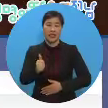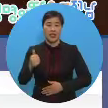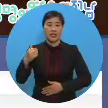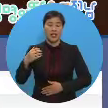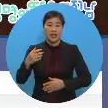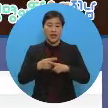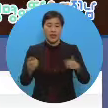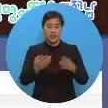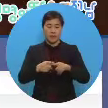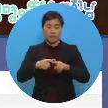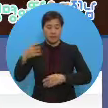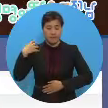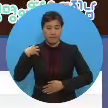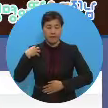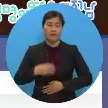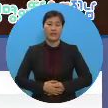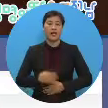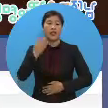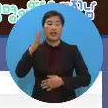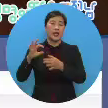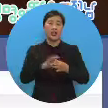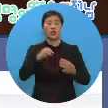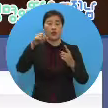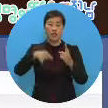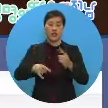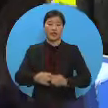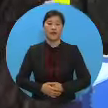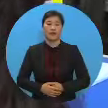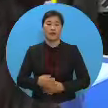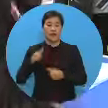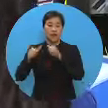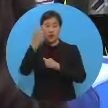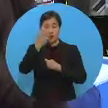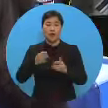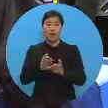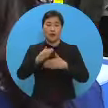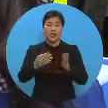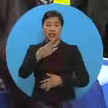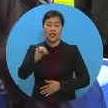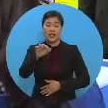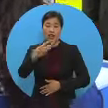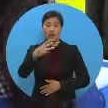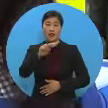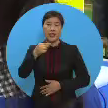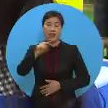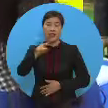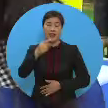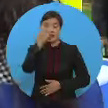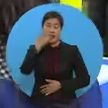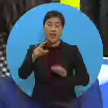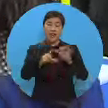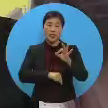한 직무수행평가에서 넉 달째 1위를 차지했습니다. 여론조사 전문기관인 리얼미터에서 실시한